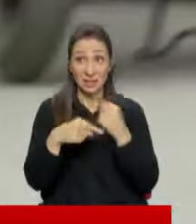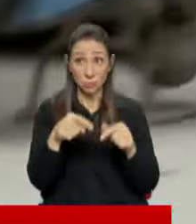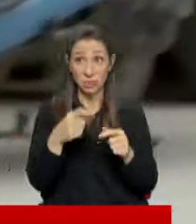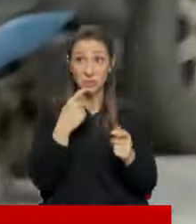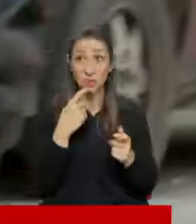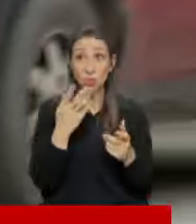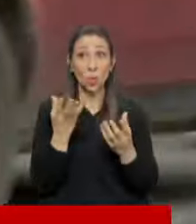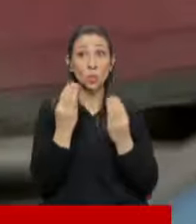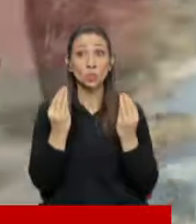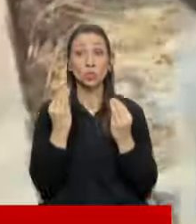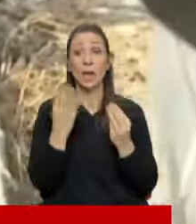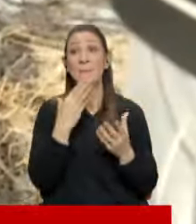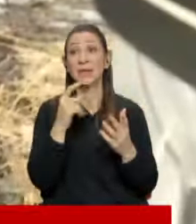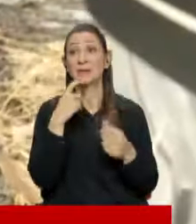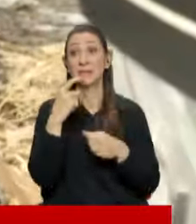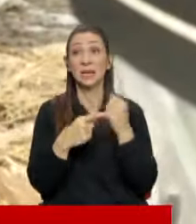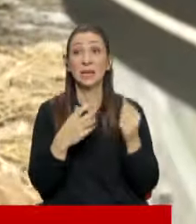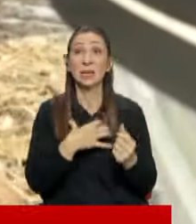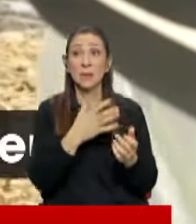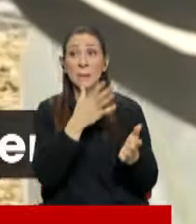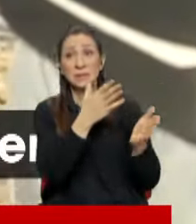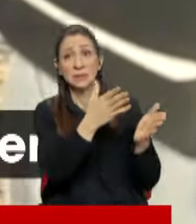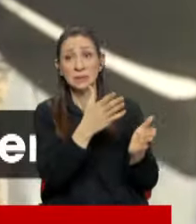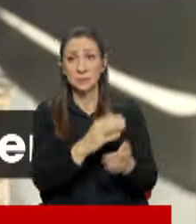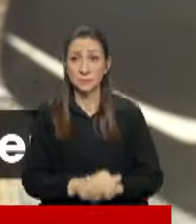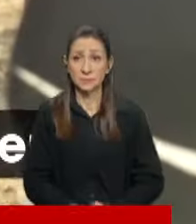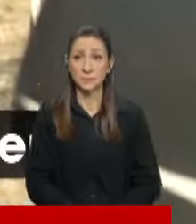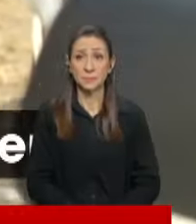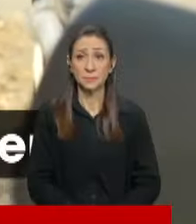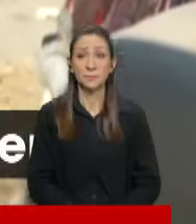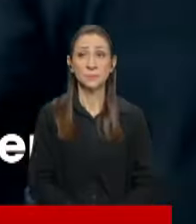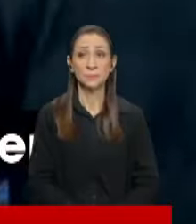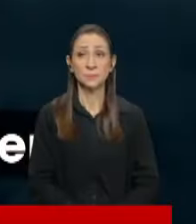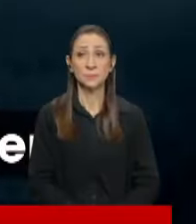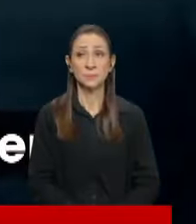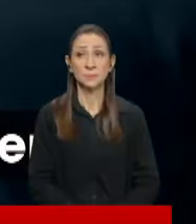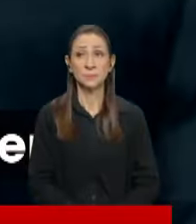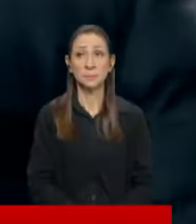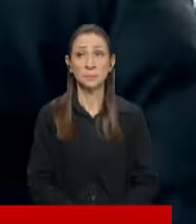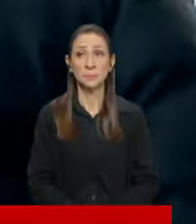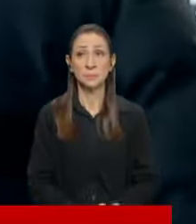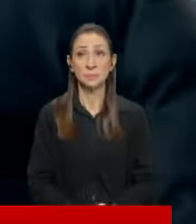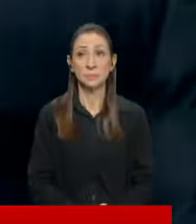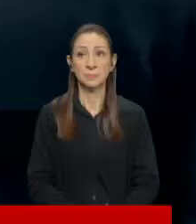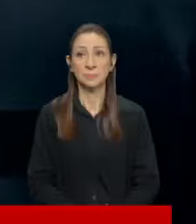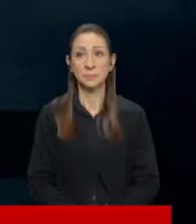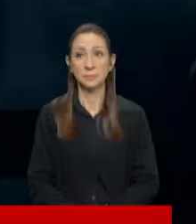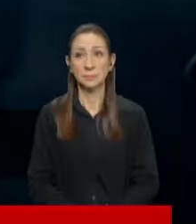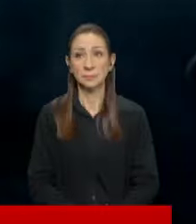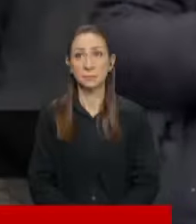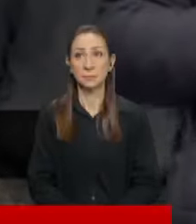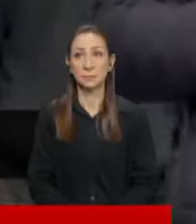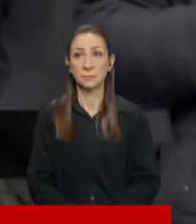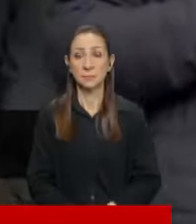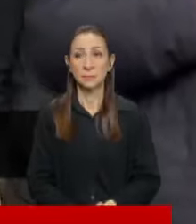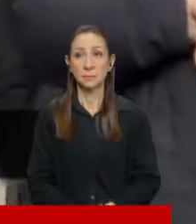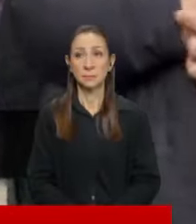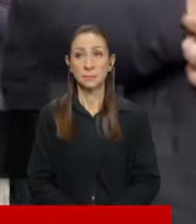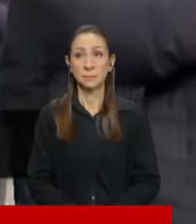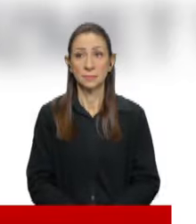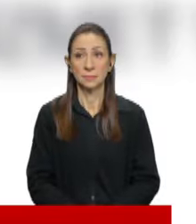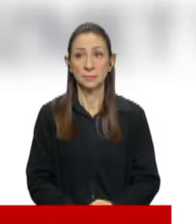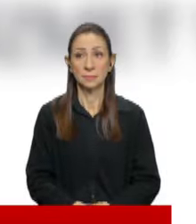yıl. Çok güzel emekli yılı. Kendileri bilir. Dünen uzadı mesela, ne oldu? 20-30 iş yeridir. Ondan sonra tamam emek bitti, daha da yok. Koskoca Erzincan